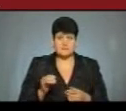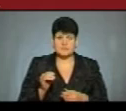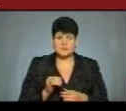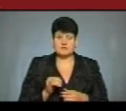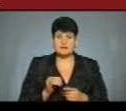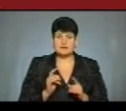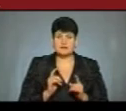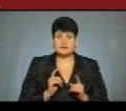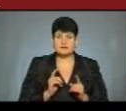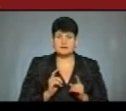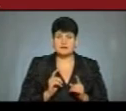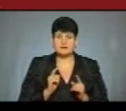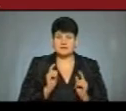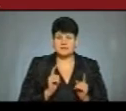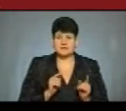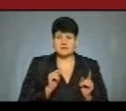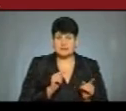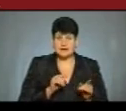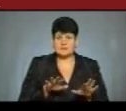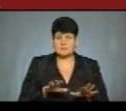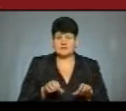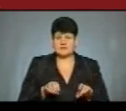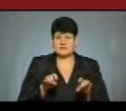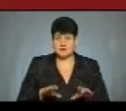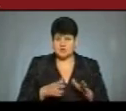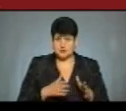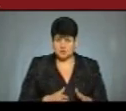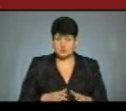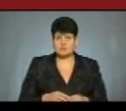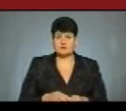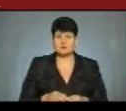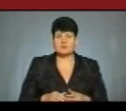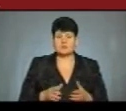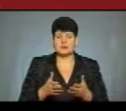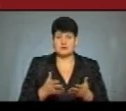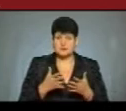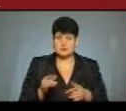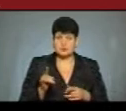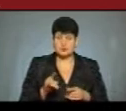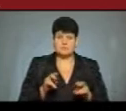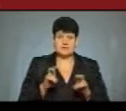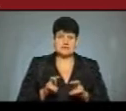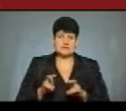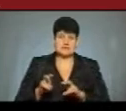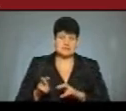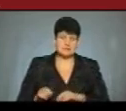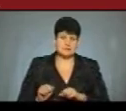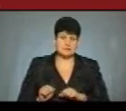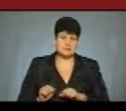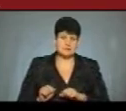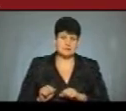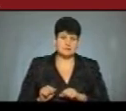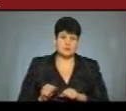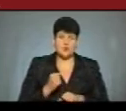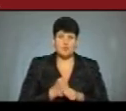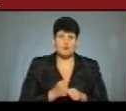тільки ну там треба десь на місці все вирішувати. Однозначно, що при засіданні цієї